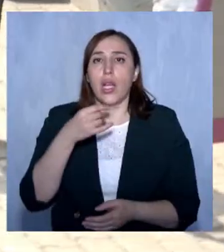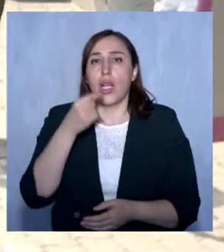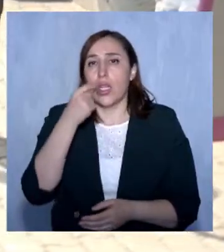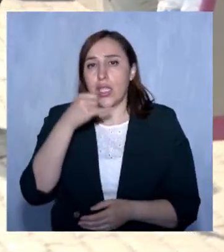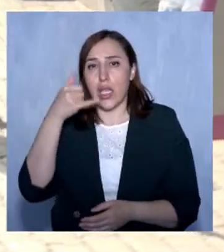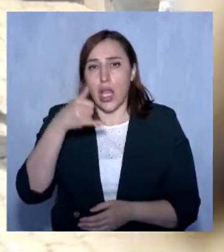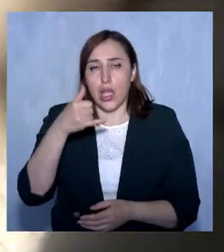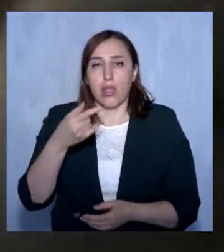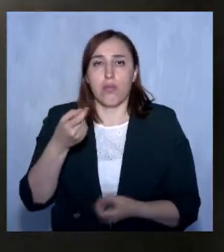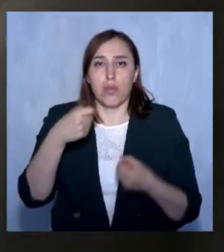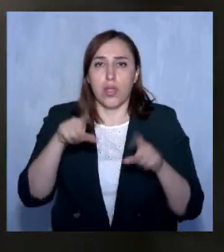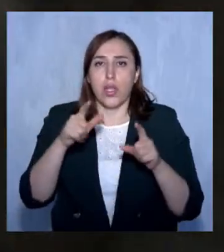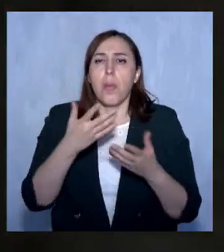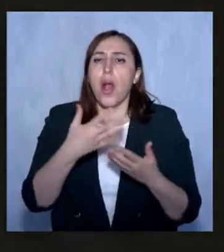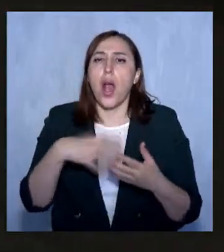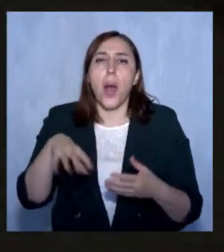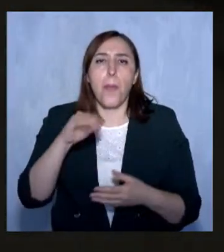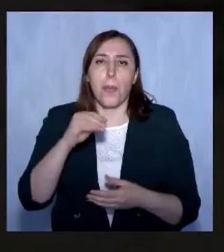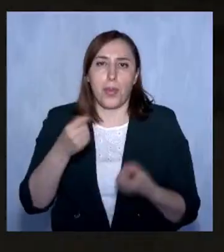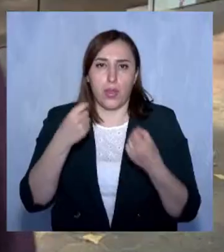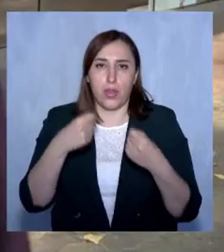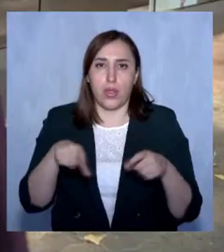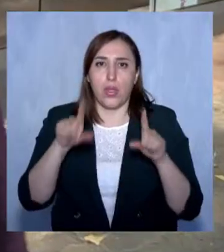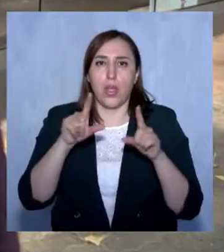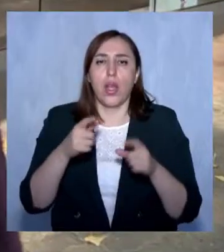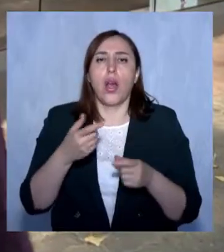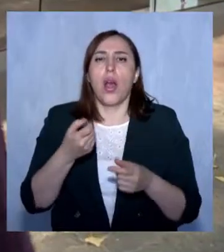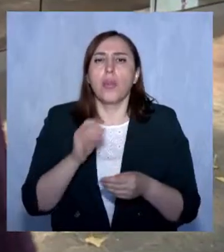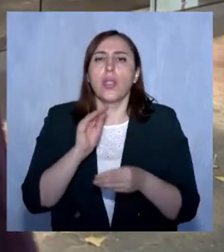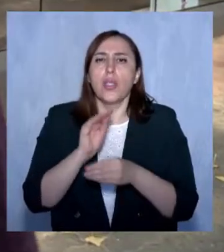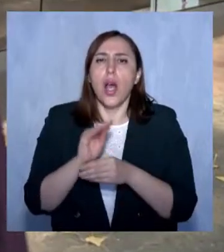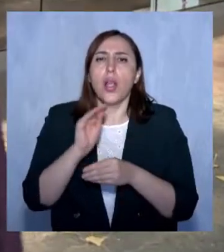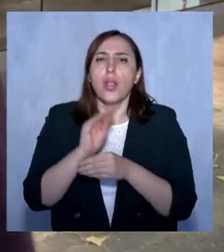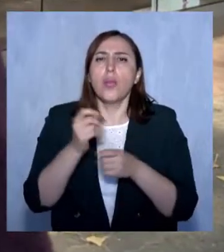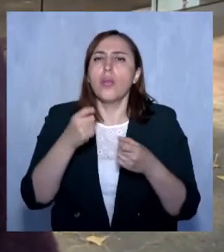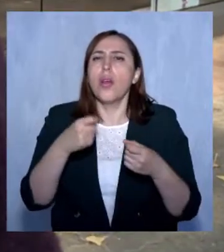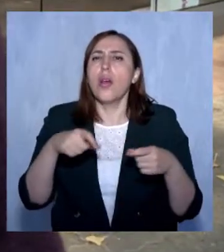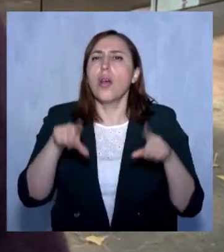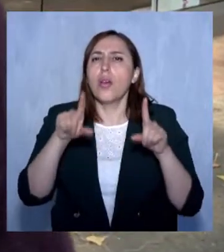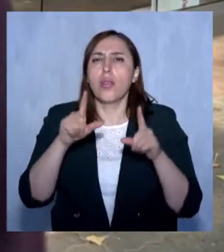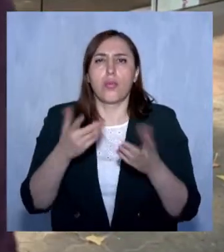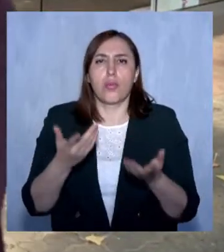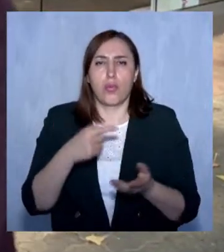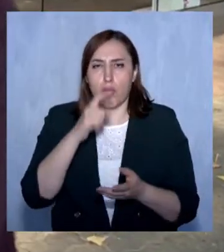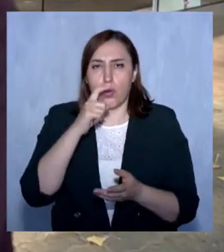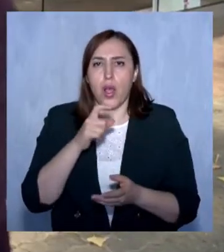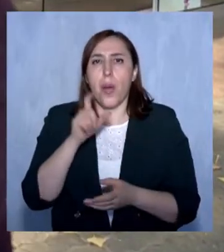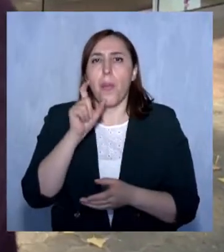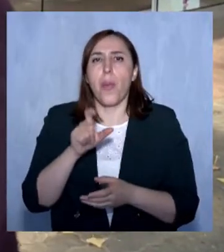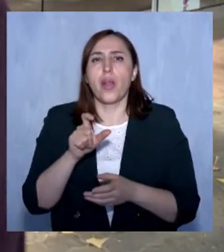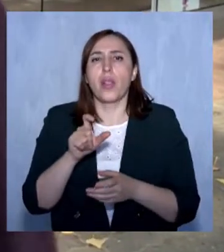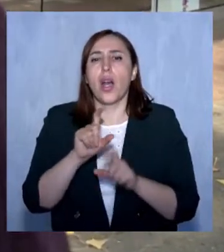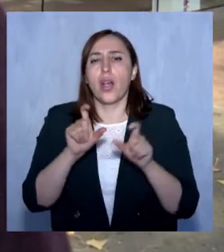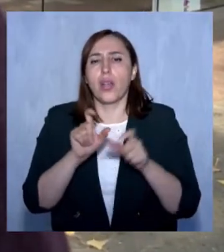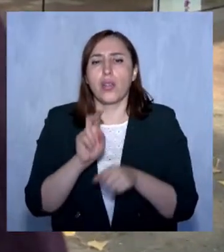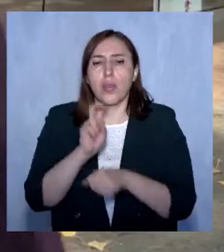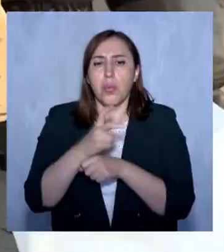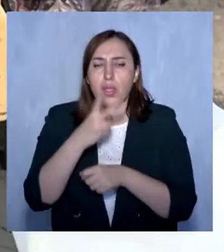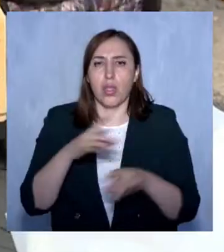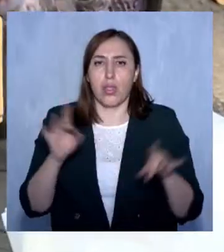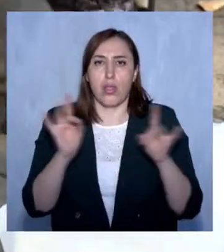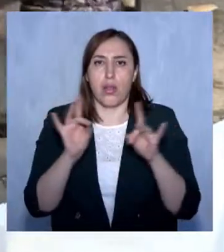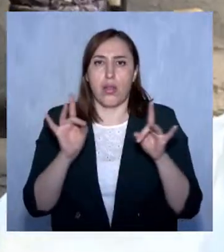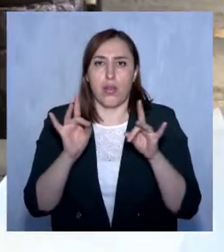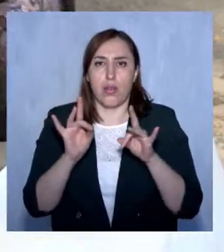թանգանում է, ամեն ինչնը լիմա թանգացել է։ թանգացում, թանգացում, միշտ թանգացում, մարդ մտնում սիտին երվերը